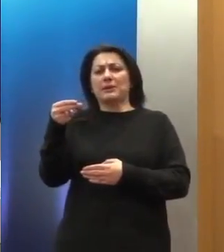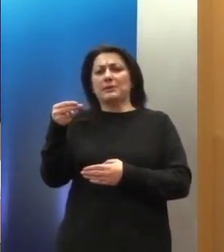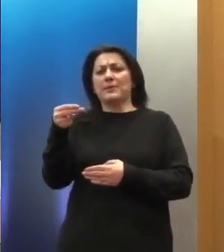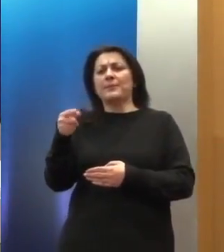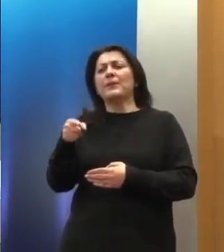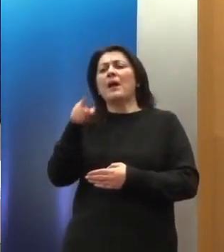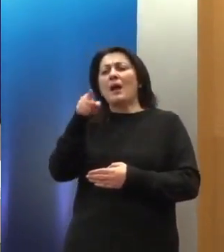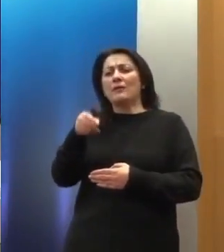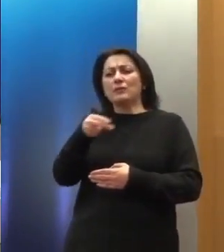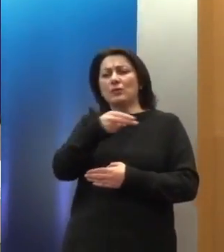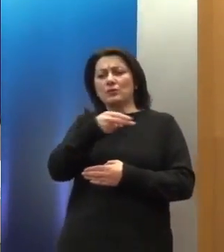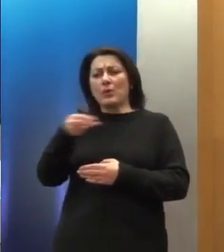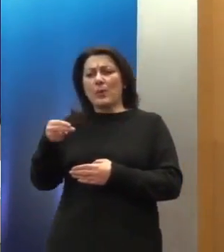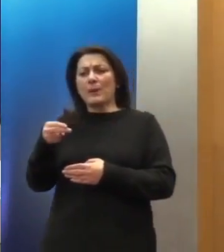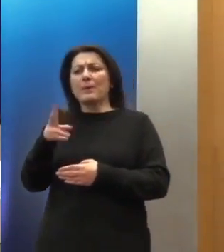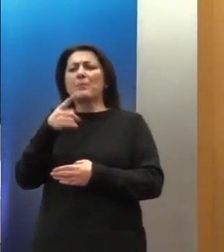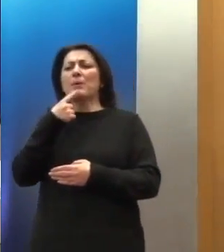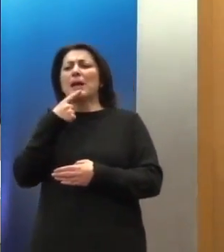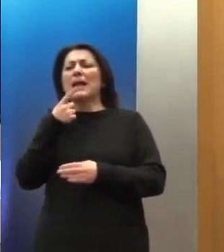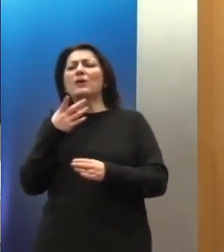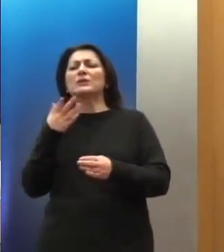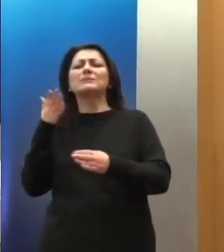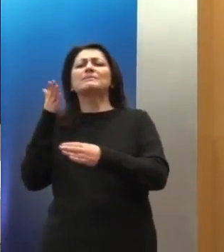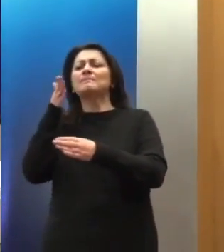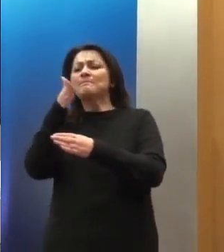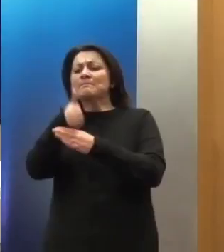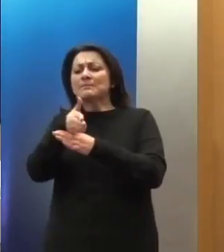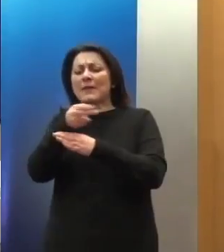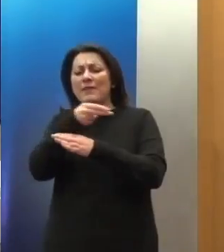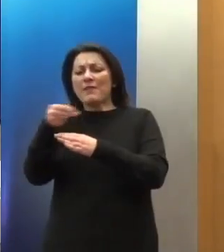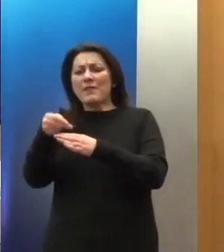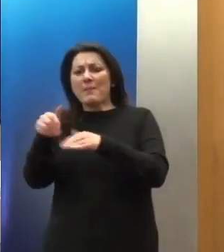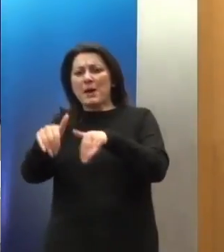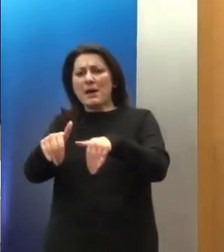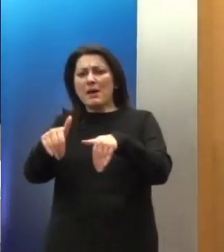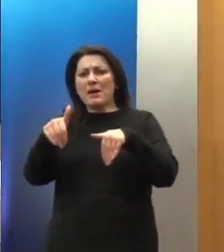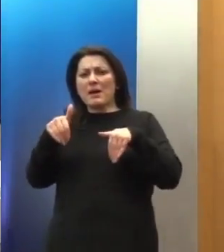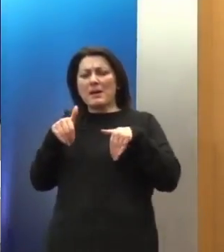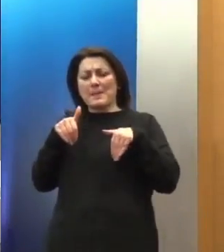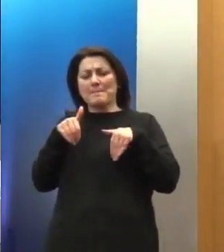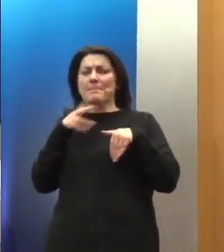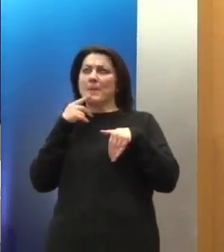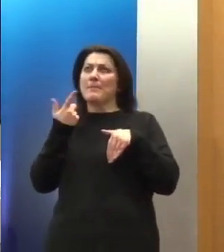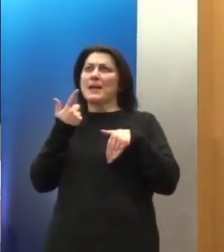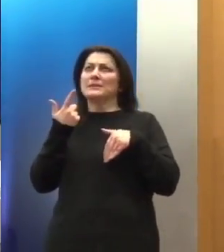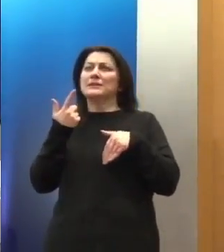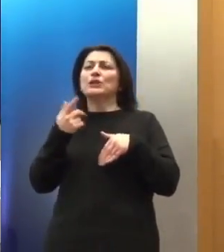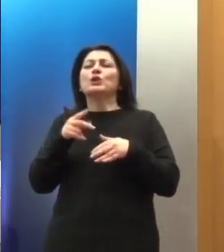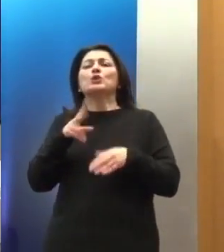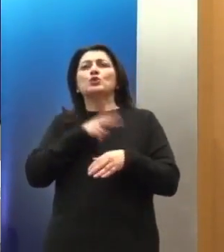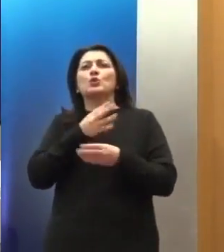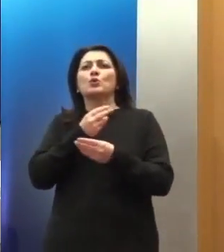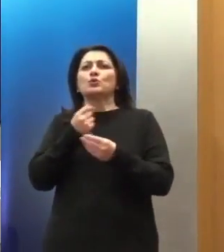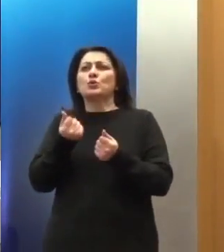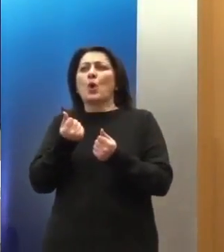non-retrogression, για παράδειγμα, η οπισθοχώρηση, νομίζω ότι θα ήταν ο σωστός τρόπος